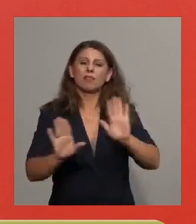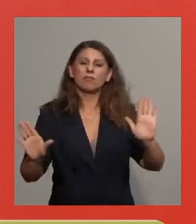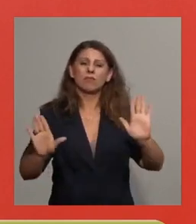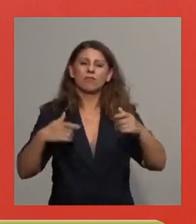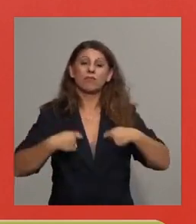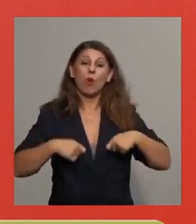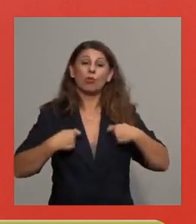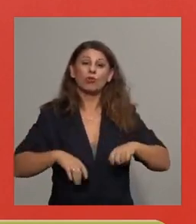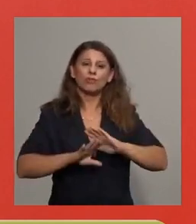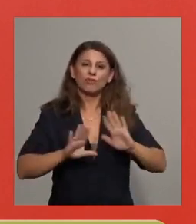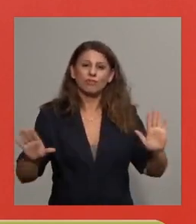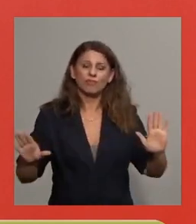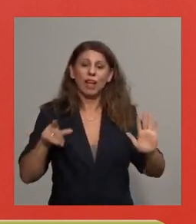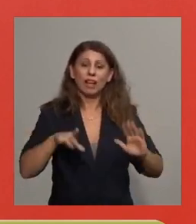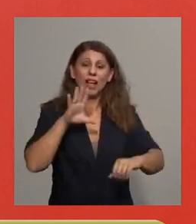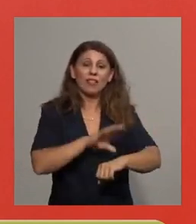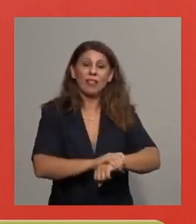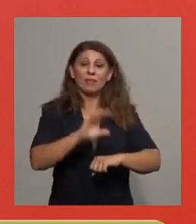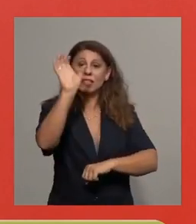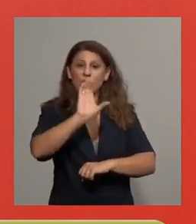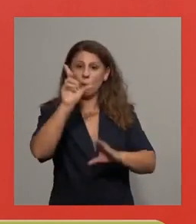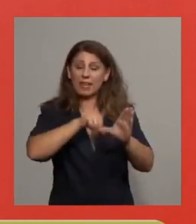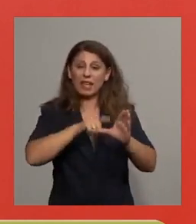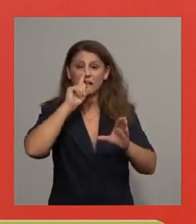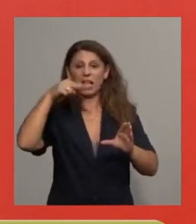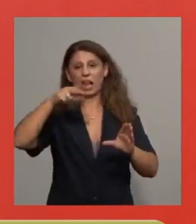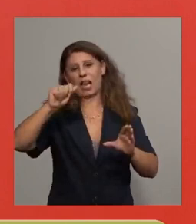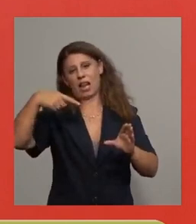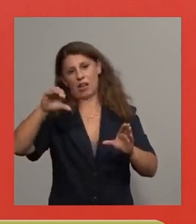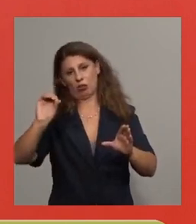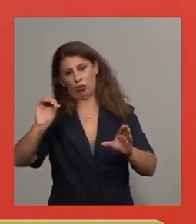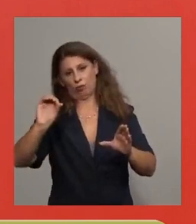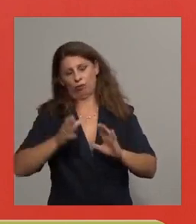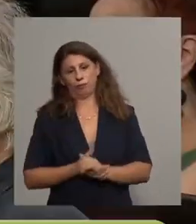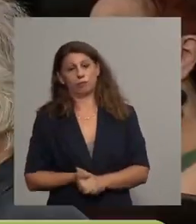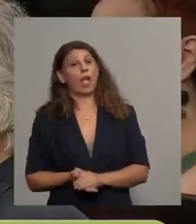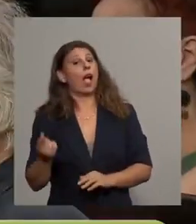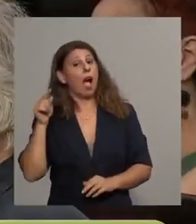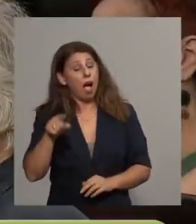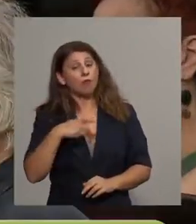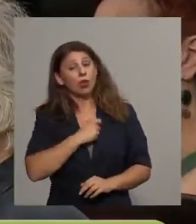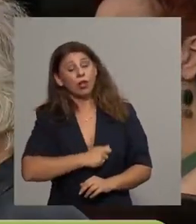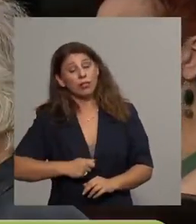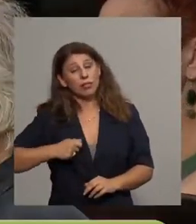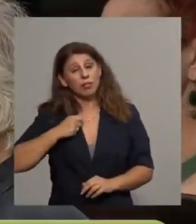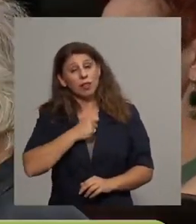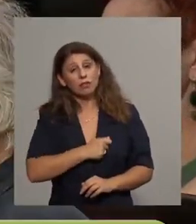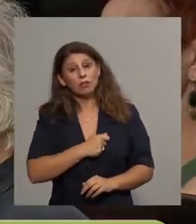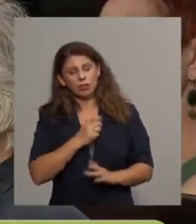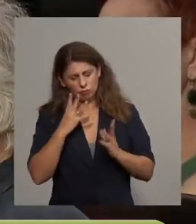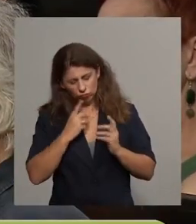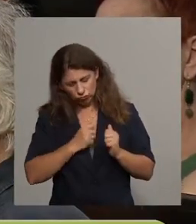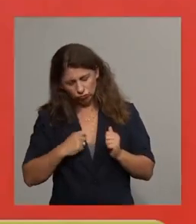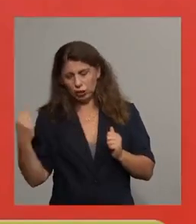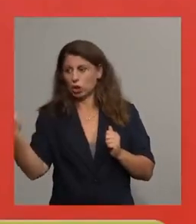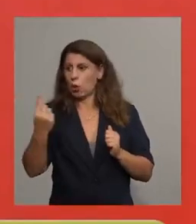οι δεσμεύσεις στην Ευρωπαϊκή Ένωση και το ΝΑΤΟ. Αυτό είναι το θλιβερό, το μίζερο